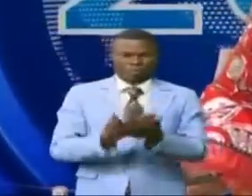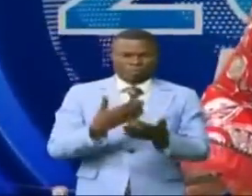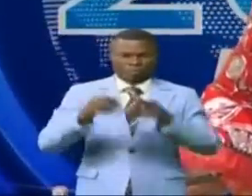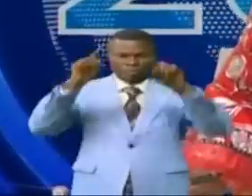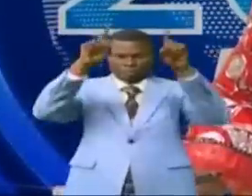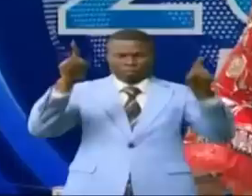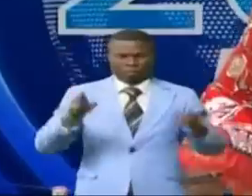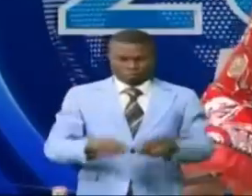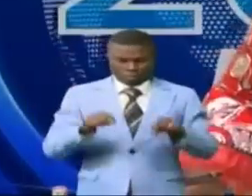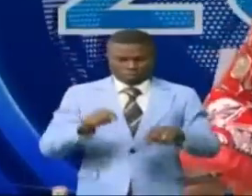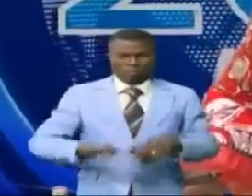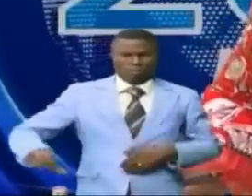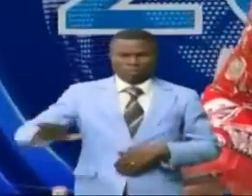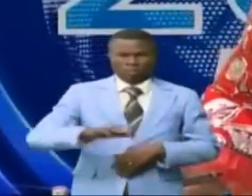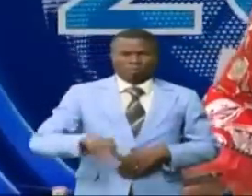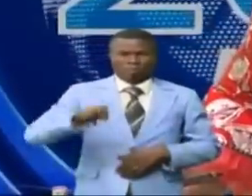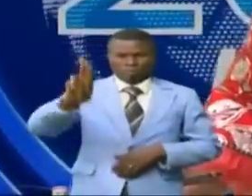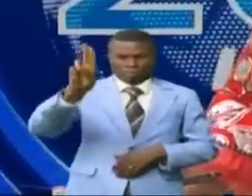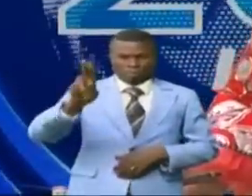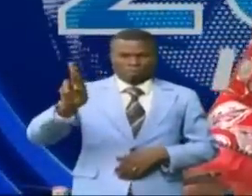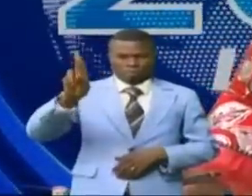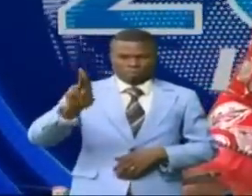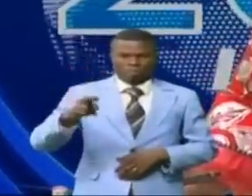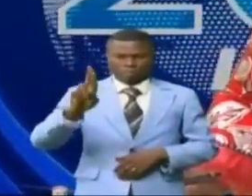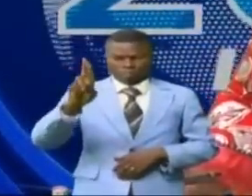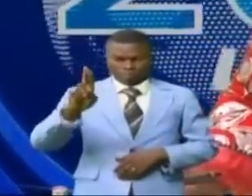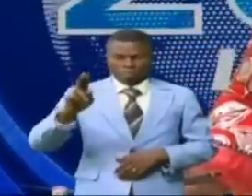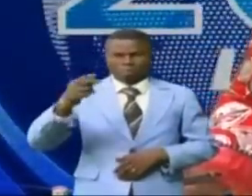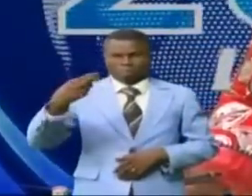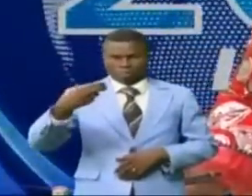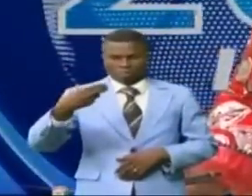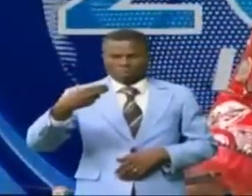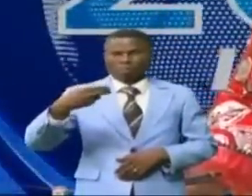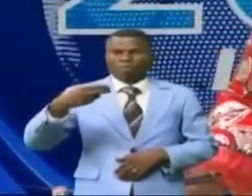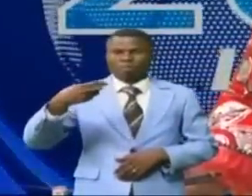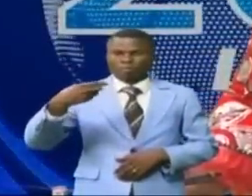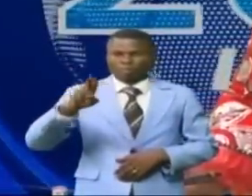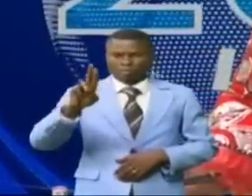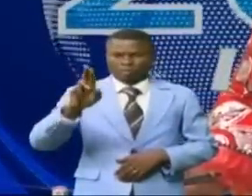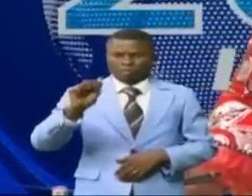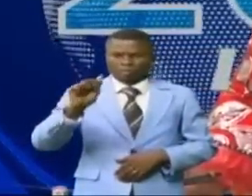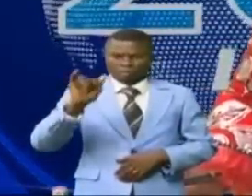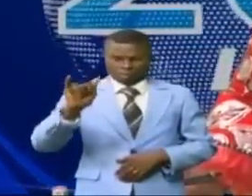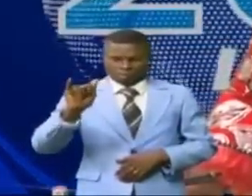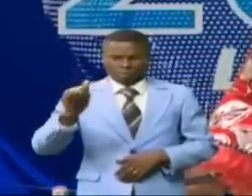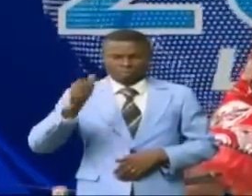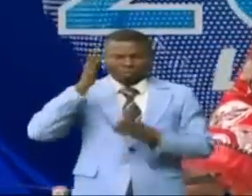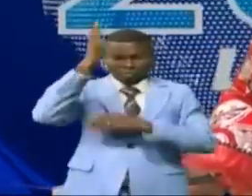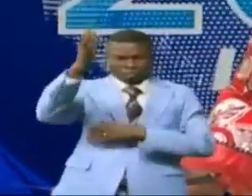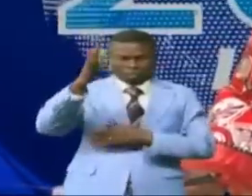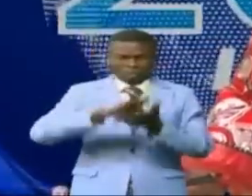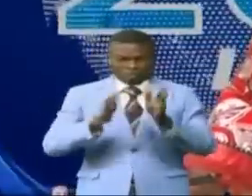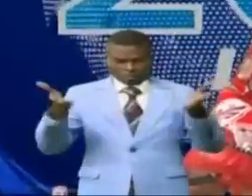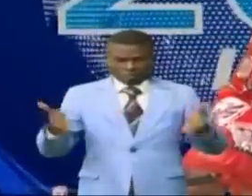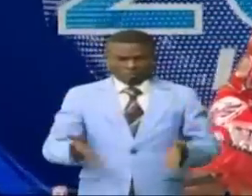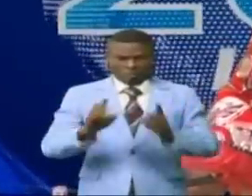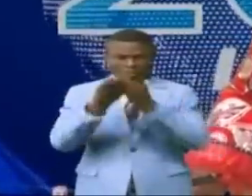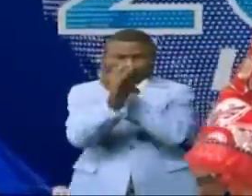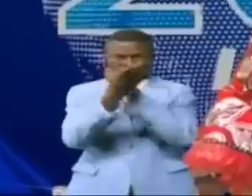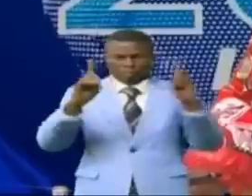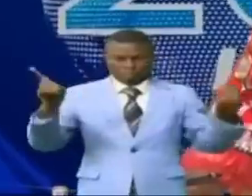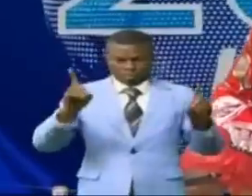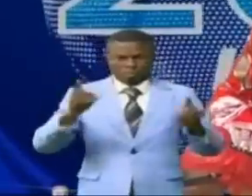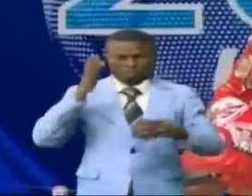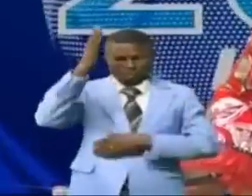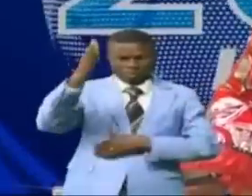Nous sommes en Uruguay sous le thème intégrer le futur au présent, la démocratie du futur, l'intelligence